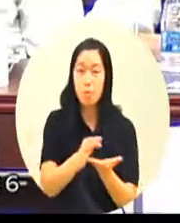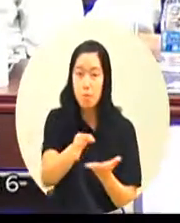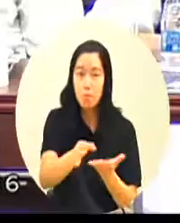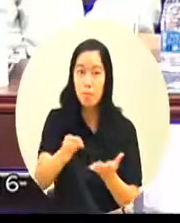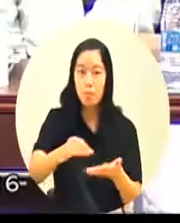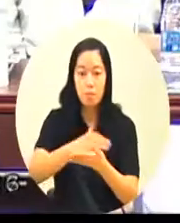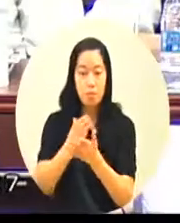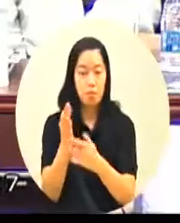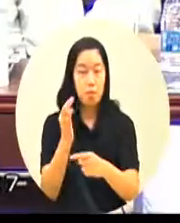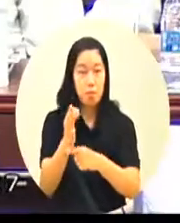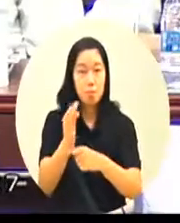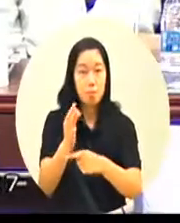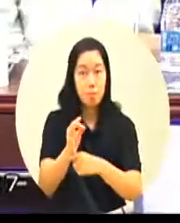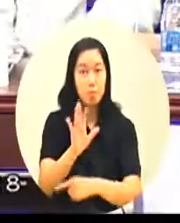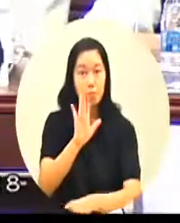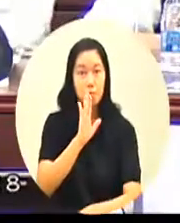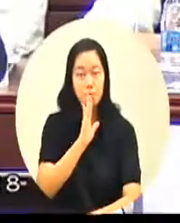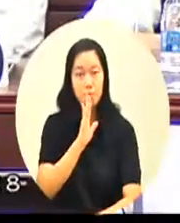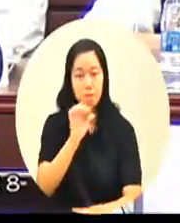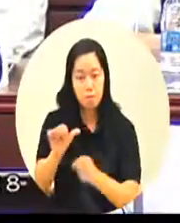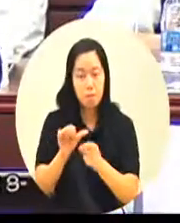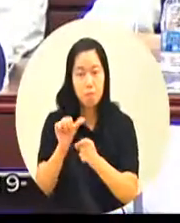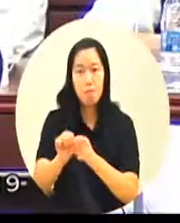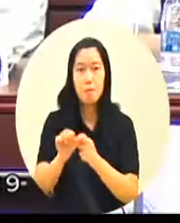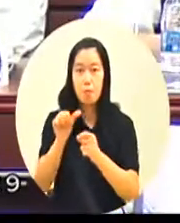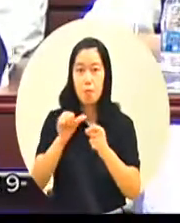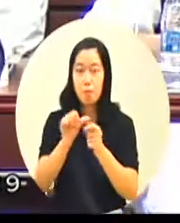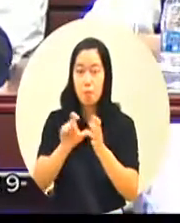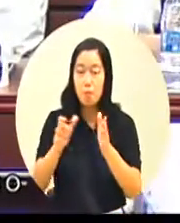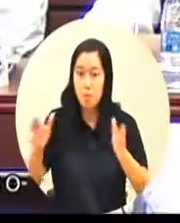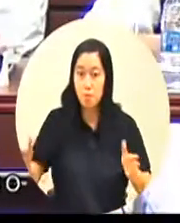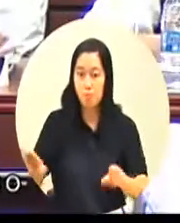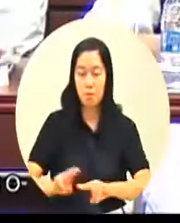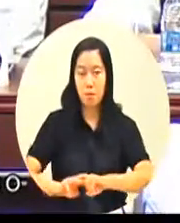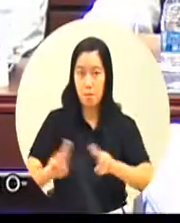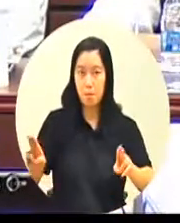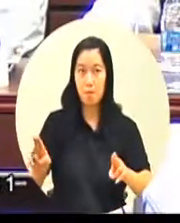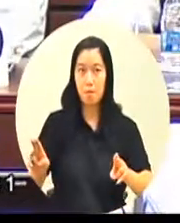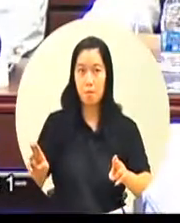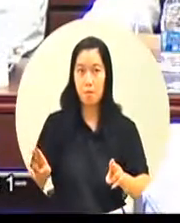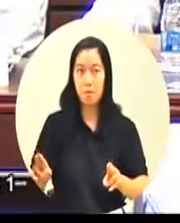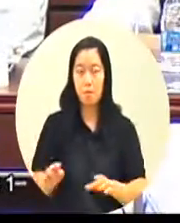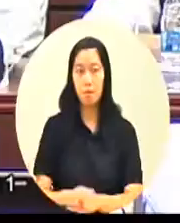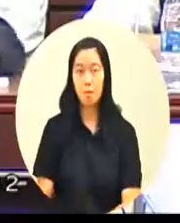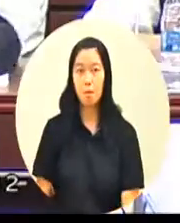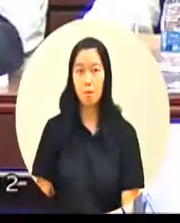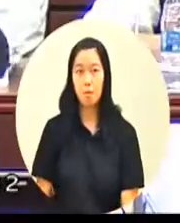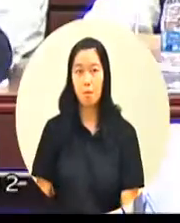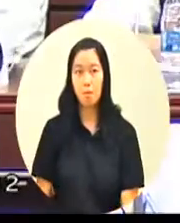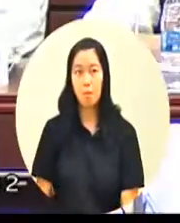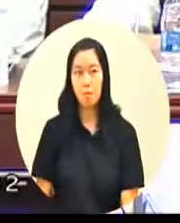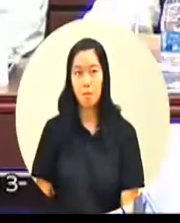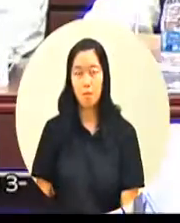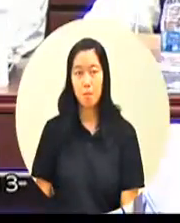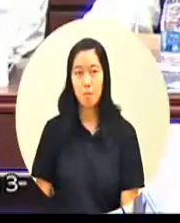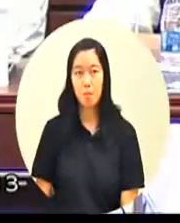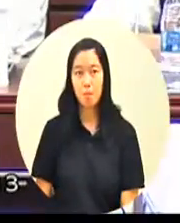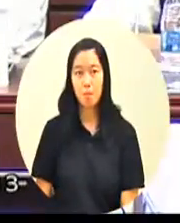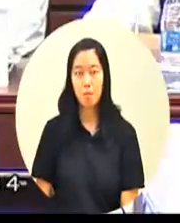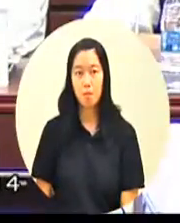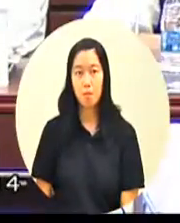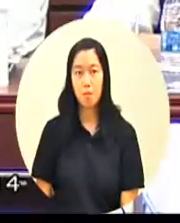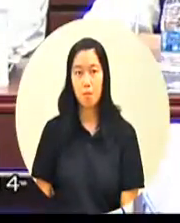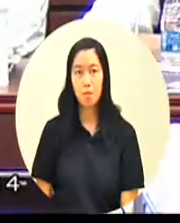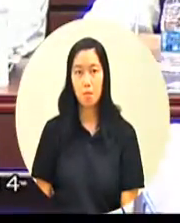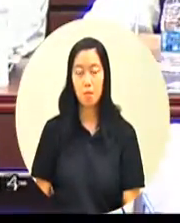优惠是五年期限。 对， 这个安置只要五年期限一启动，并没有五年期限的那种 安置